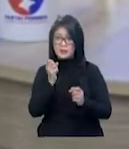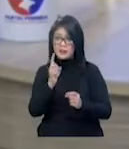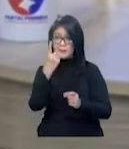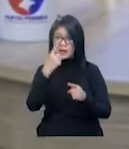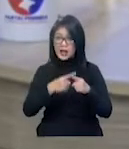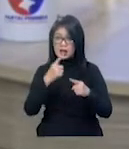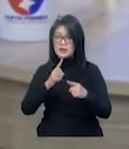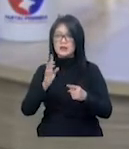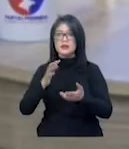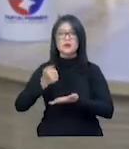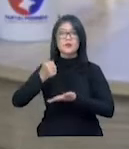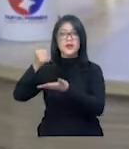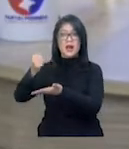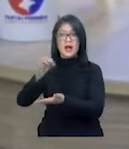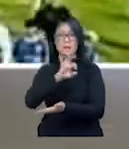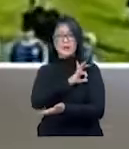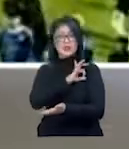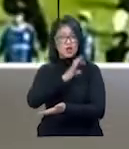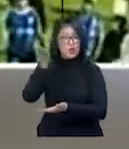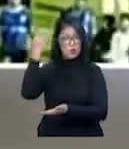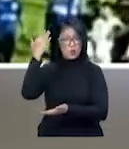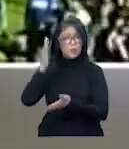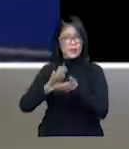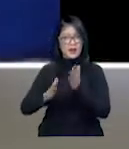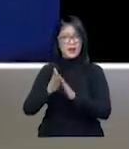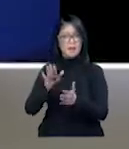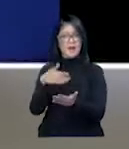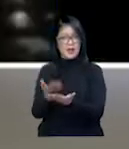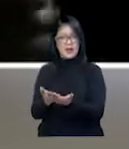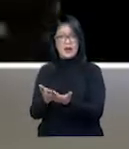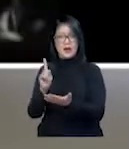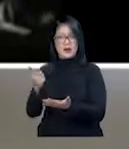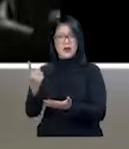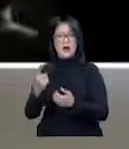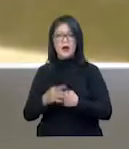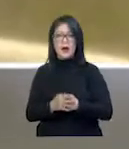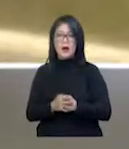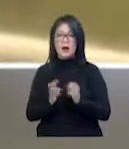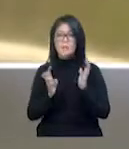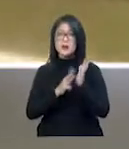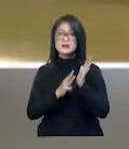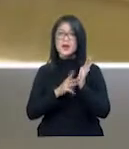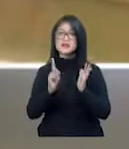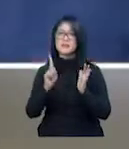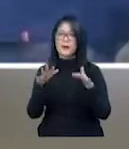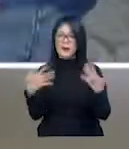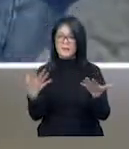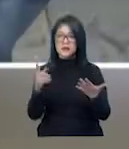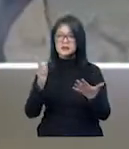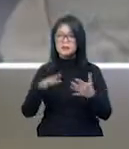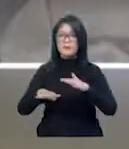pun dua orang meninggal Persib lawan Persebaya itu di GBLA juga permasalahannya sama penanganan prosedur standar